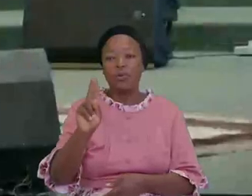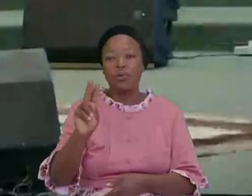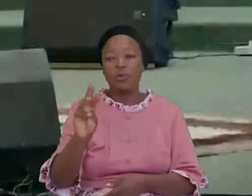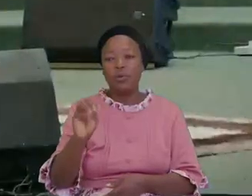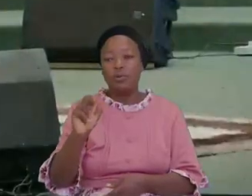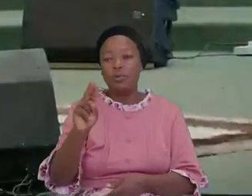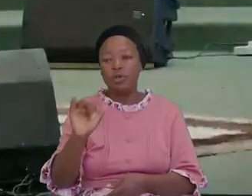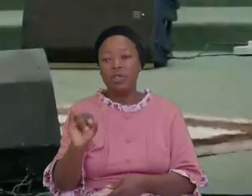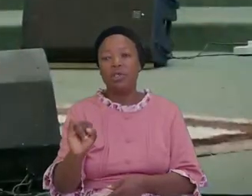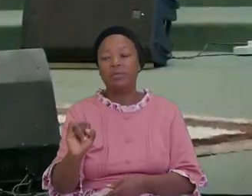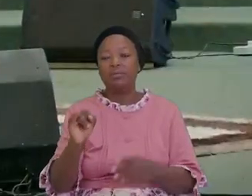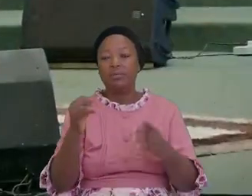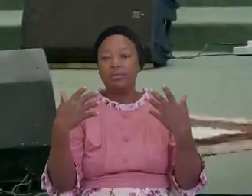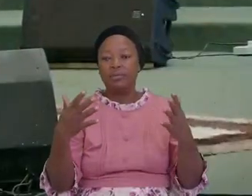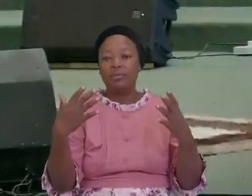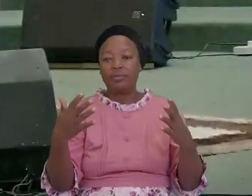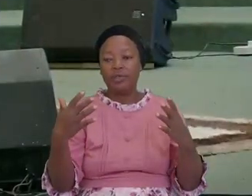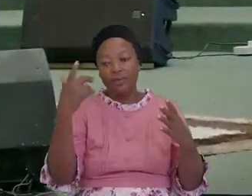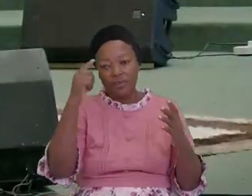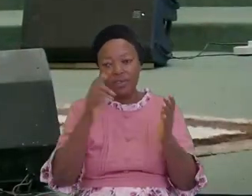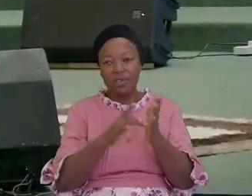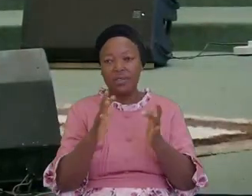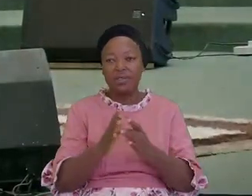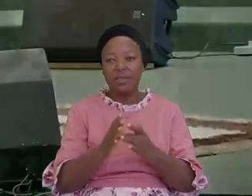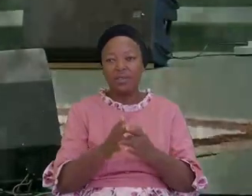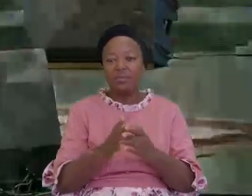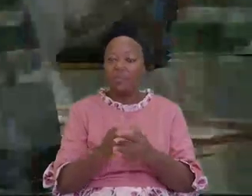of Jesus. Hallelujah. Hallelujah.